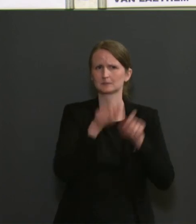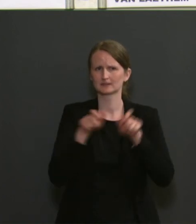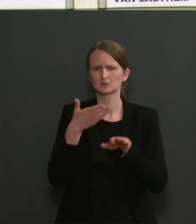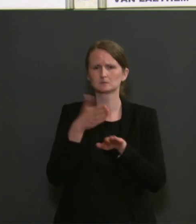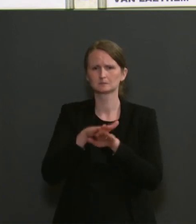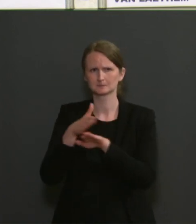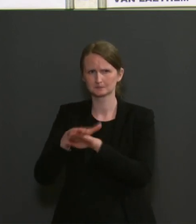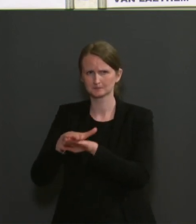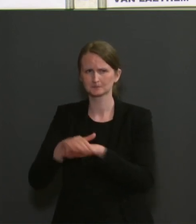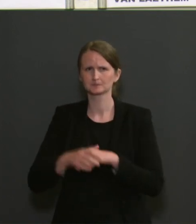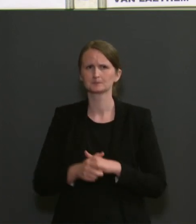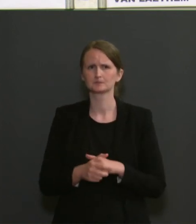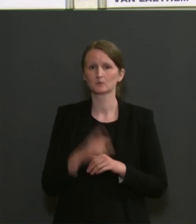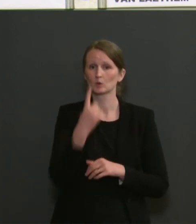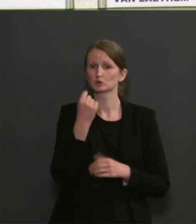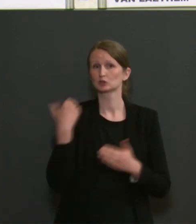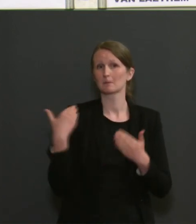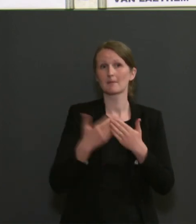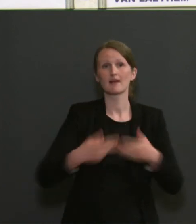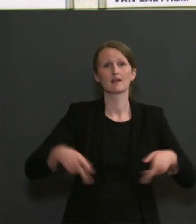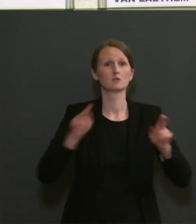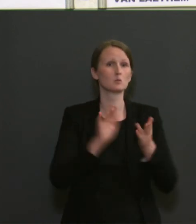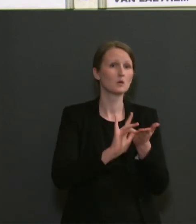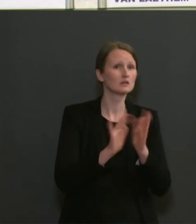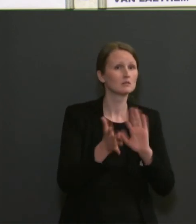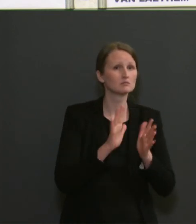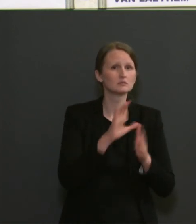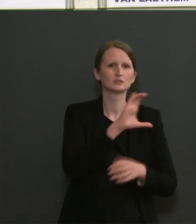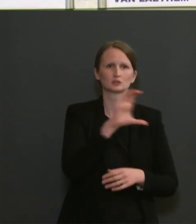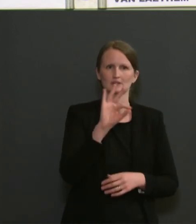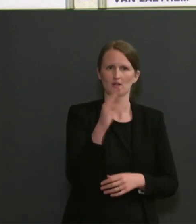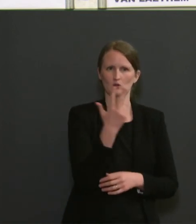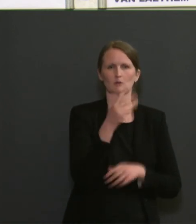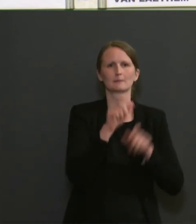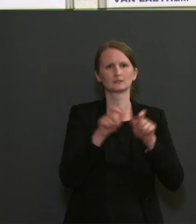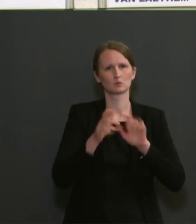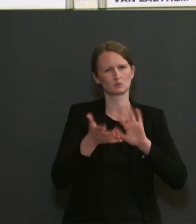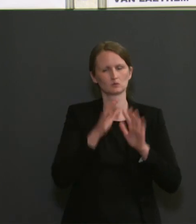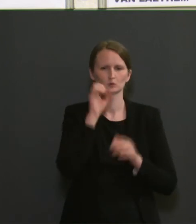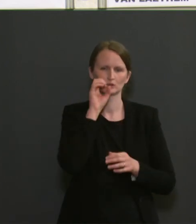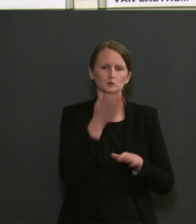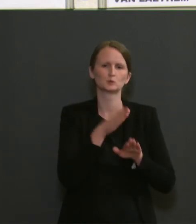semaine écoulée, nous avons eu 159 décès par jour.